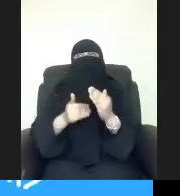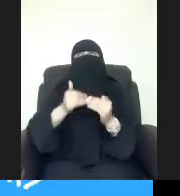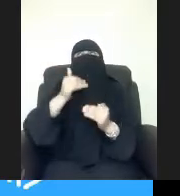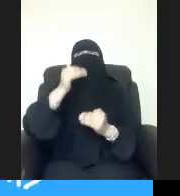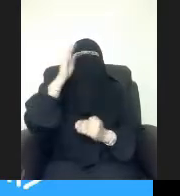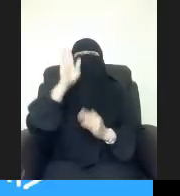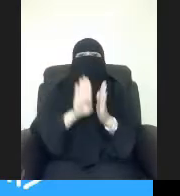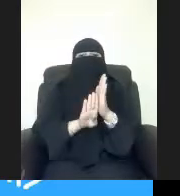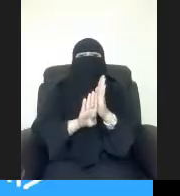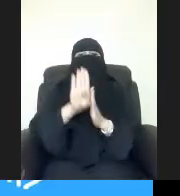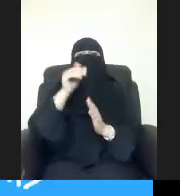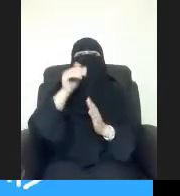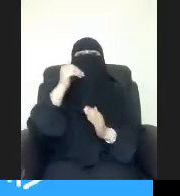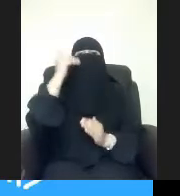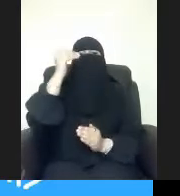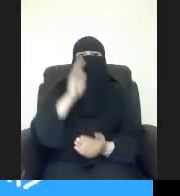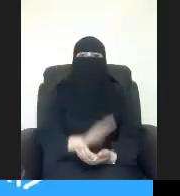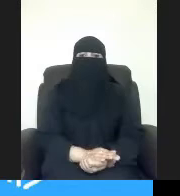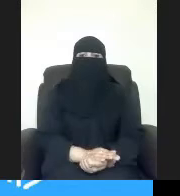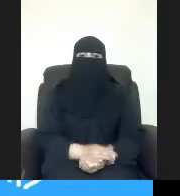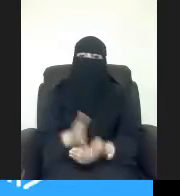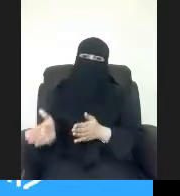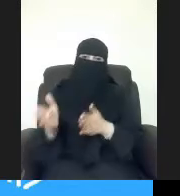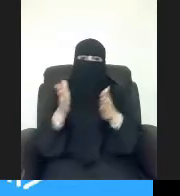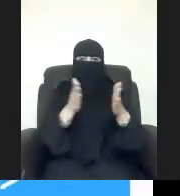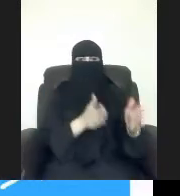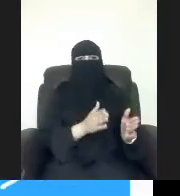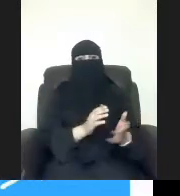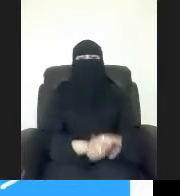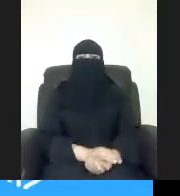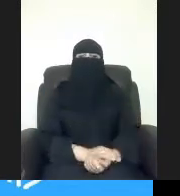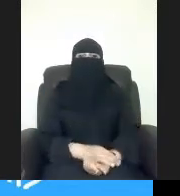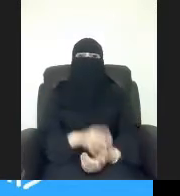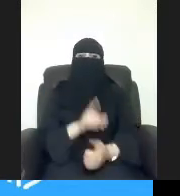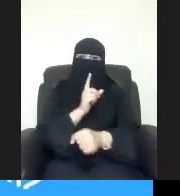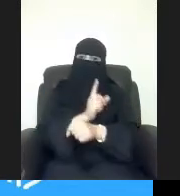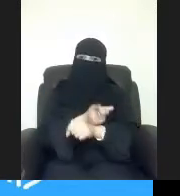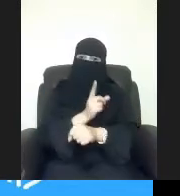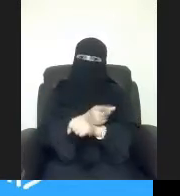الآن يشاركنا الدكتور حسن الزهراني، مشكورا في